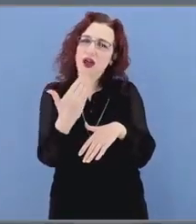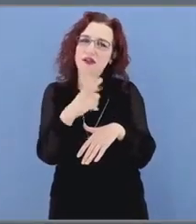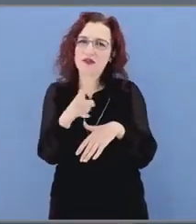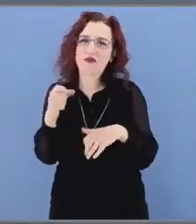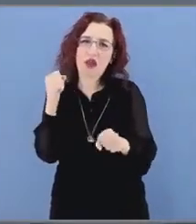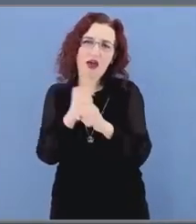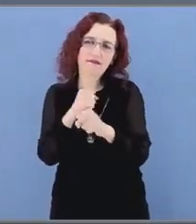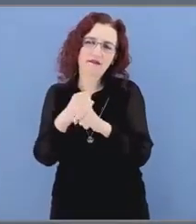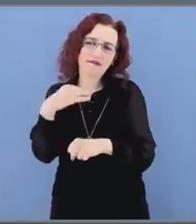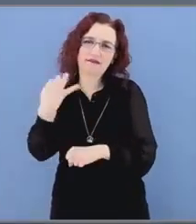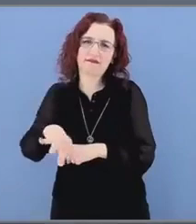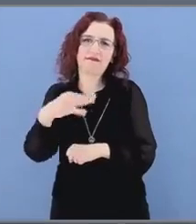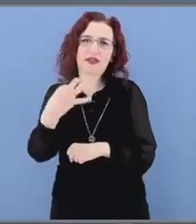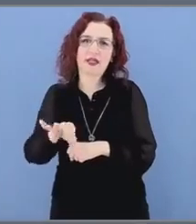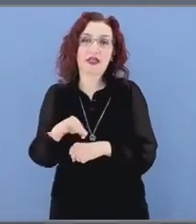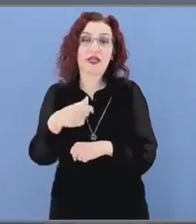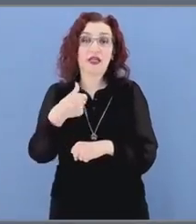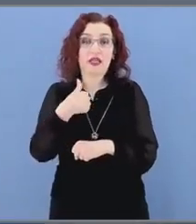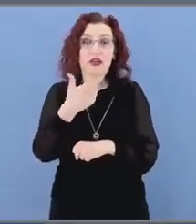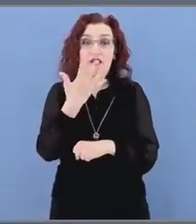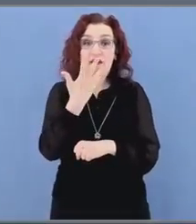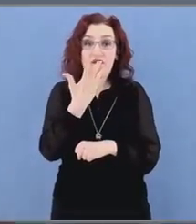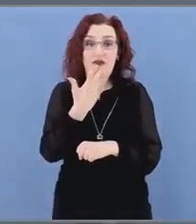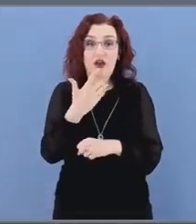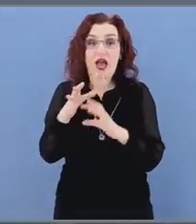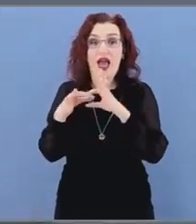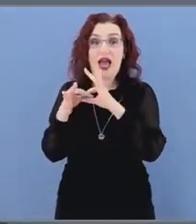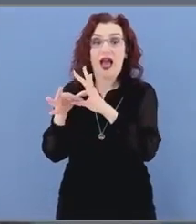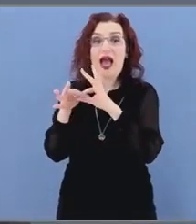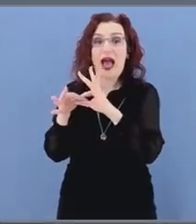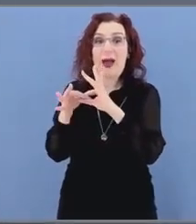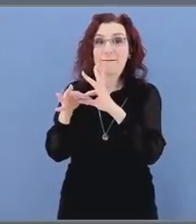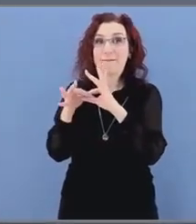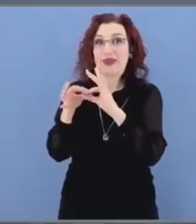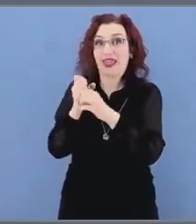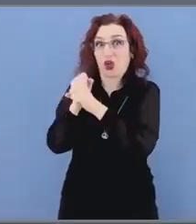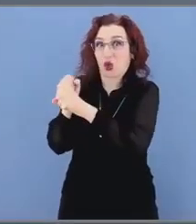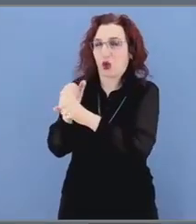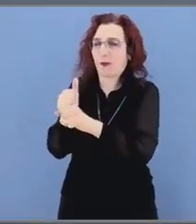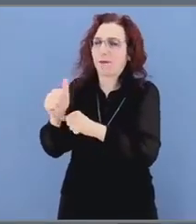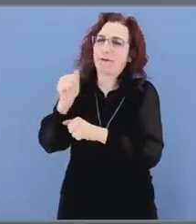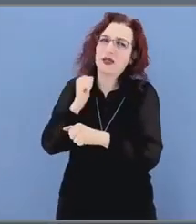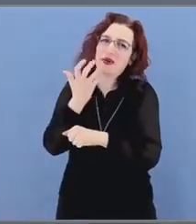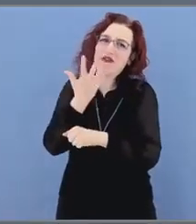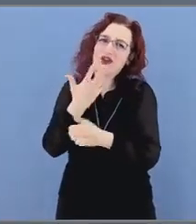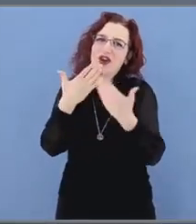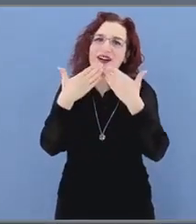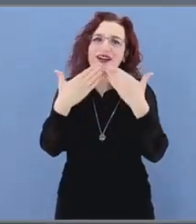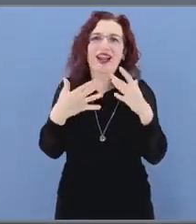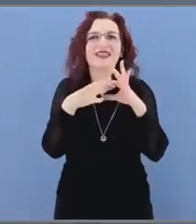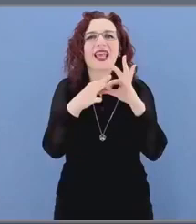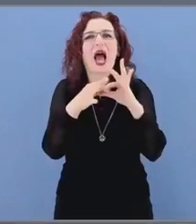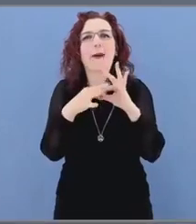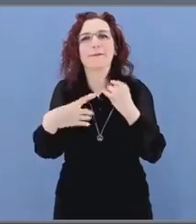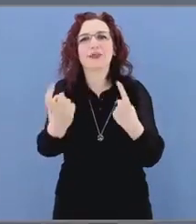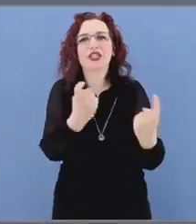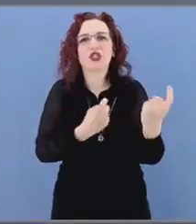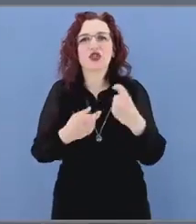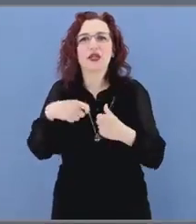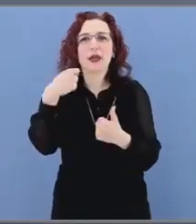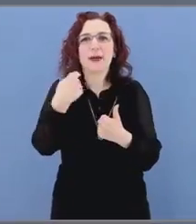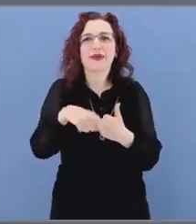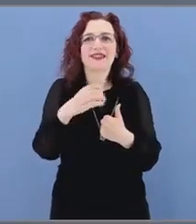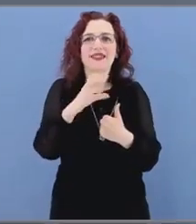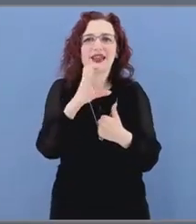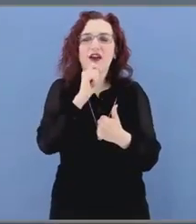a grande amico Domenico Iannaccone, volevo ringraziare un po' di amici che sono qui, il presidente del CONI Lazio Riccardo Viola per il sostegno